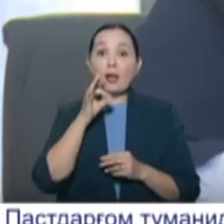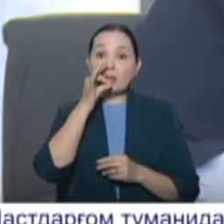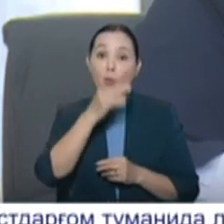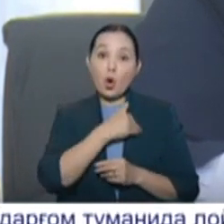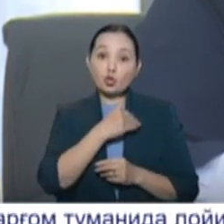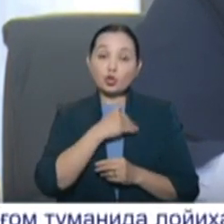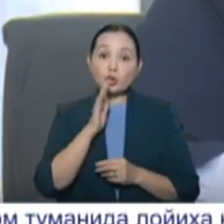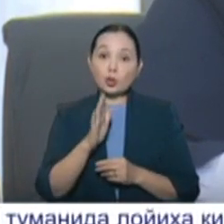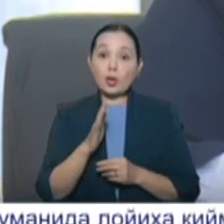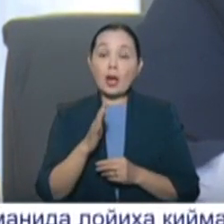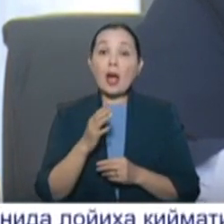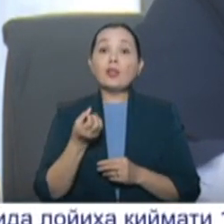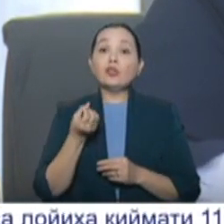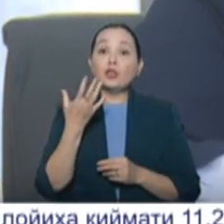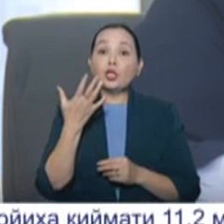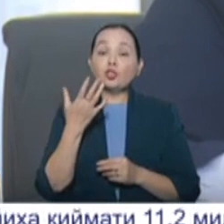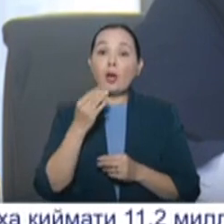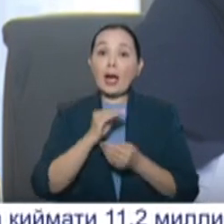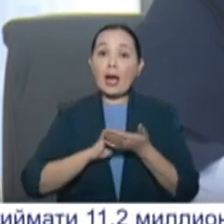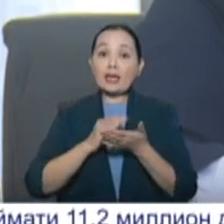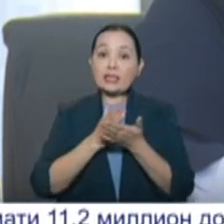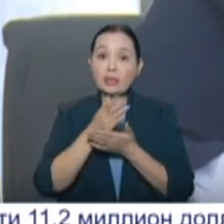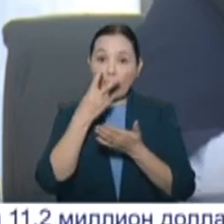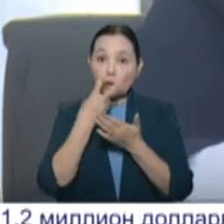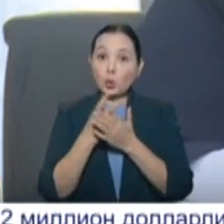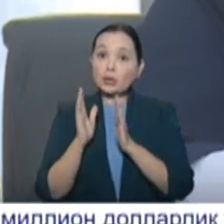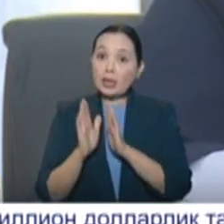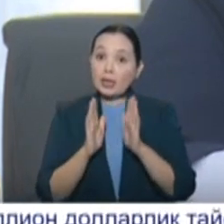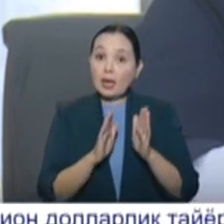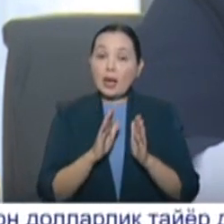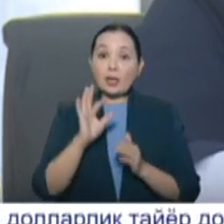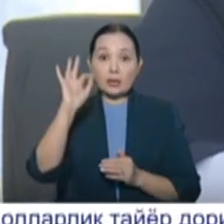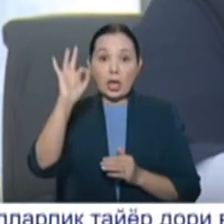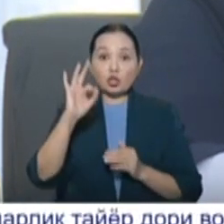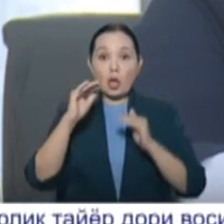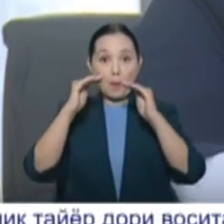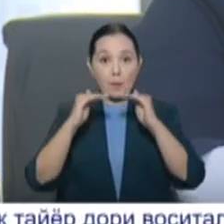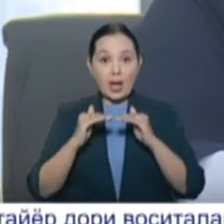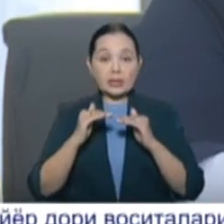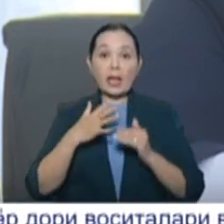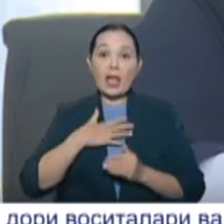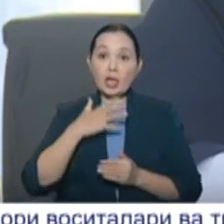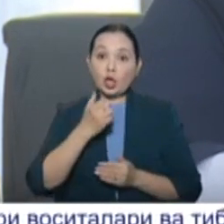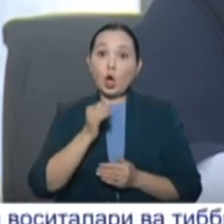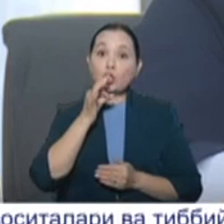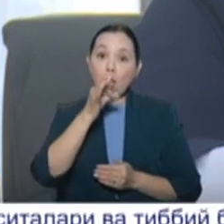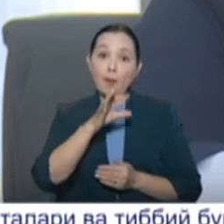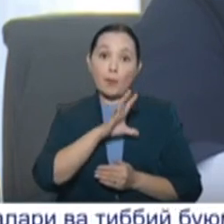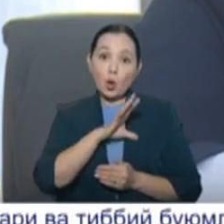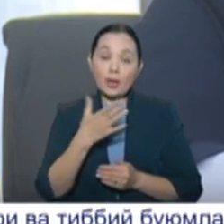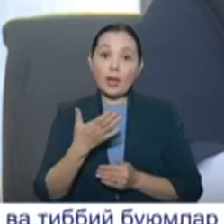shu necha marta shu xizmat ko'rsatish sifati pastligi, darajasi pastligi e'tirozlar bo'lgan